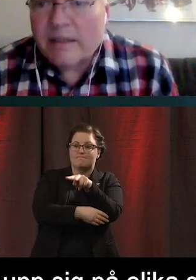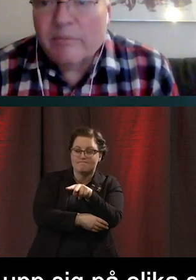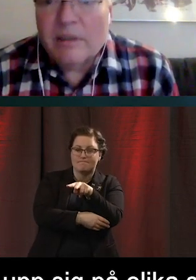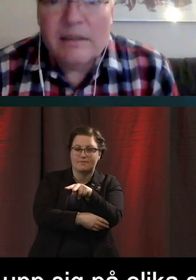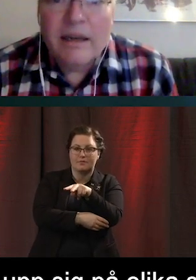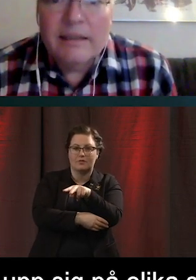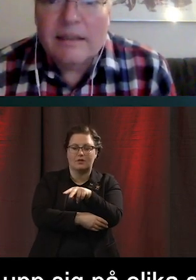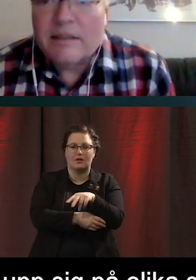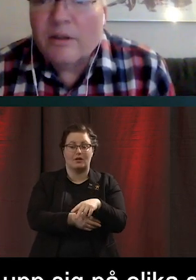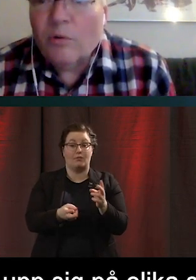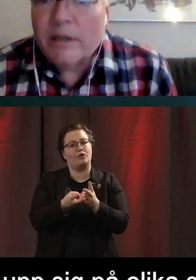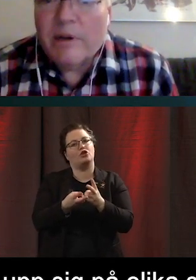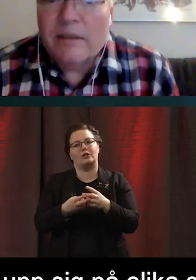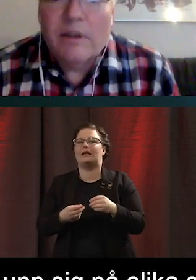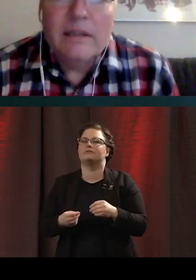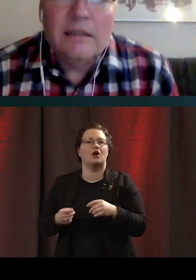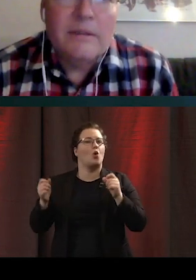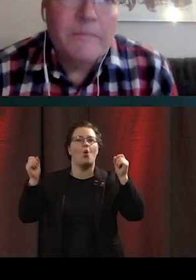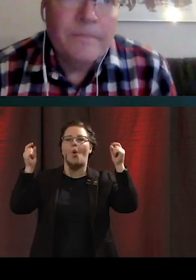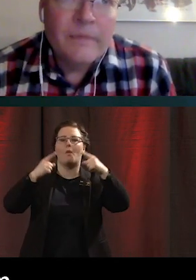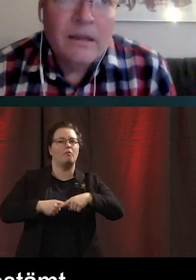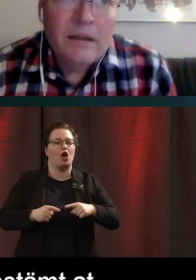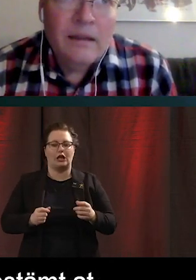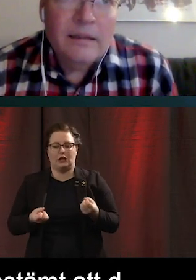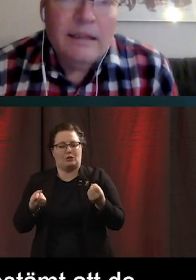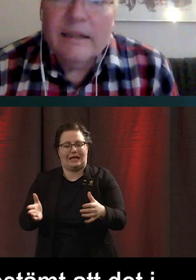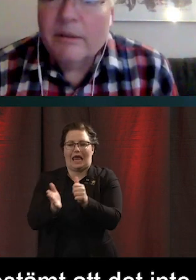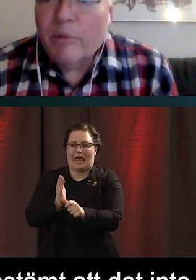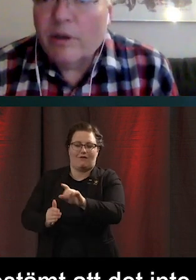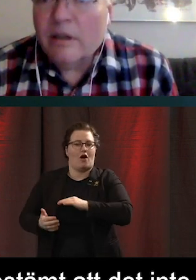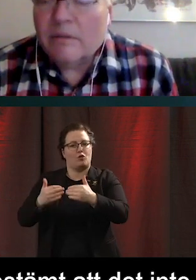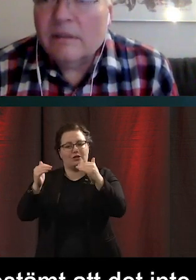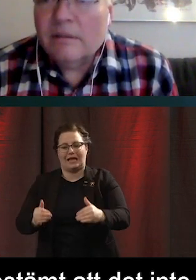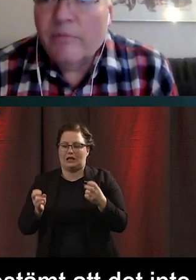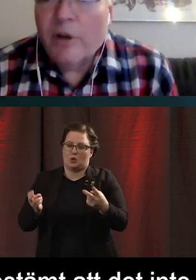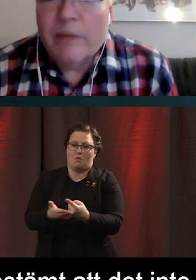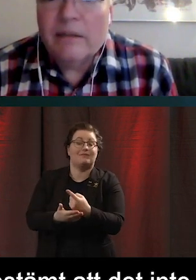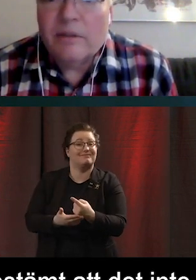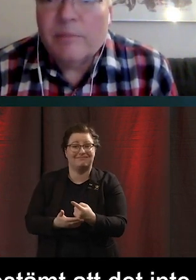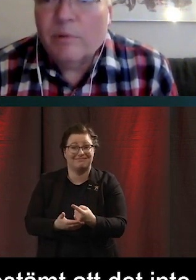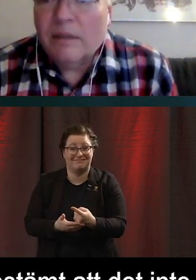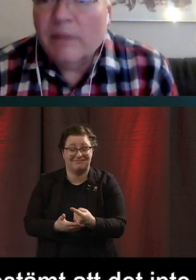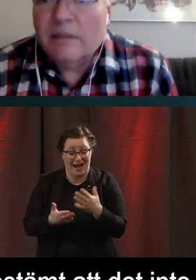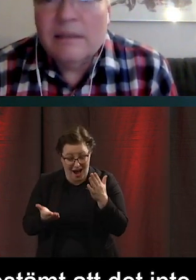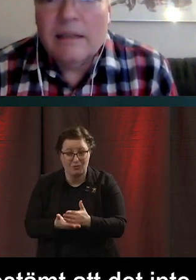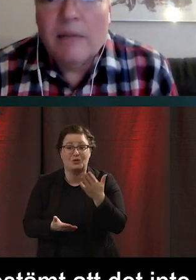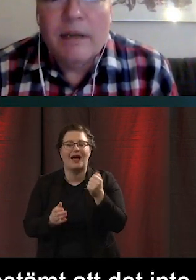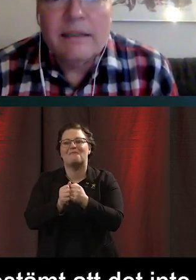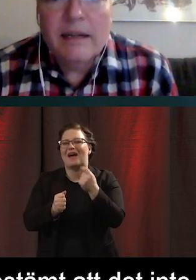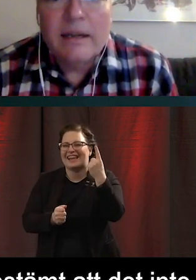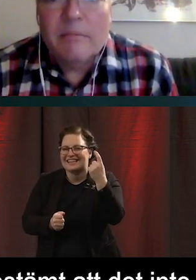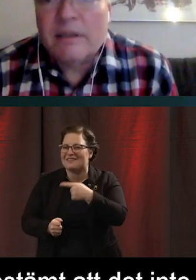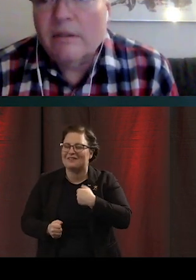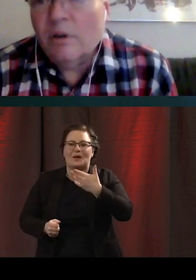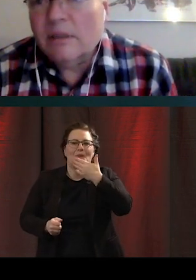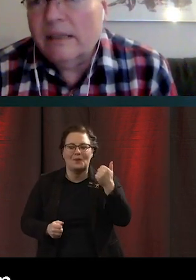ödesbestämt att det här inte ska gå. Det är bara att vi har inte tillräckligt mycket förberett oss på att man kan hamna